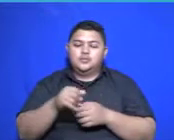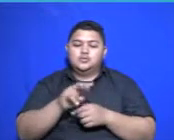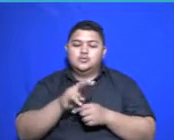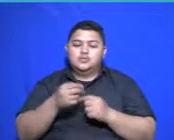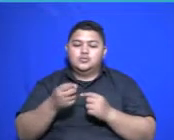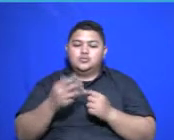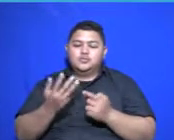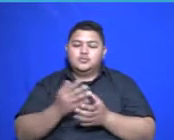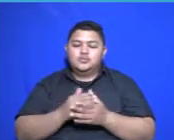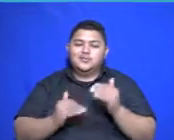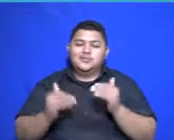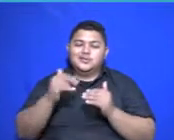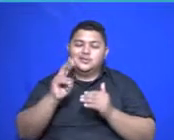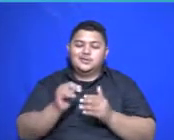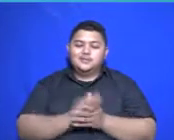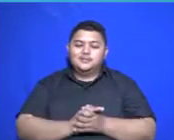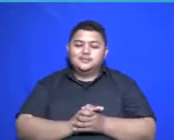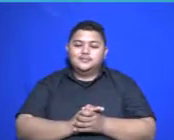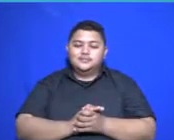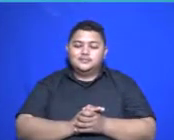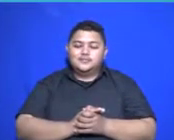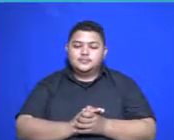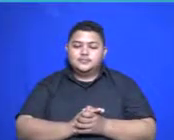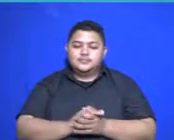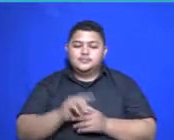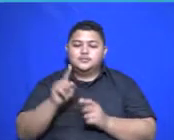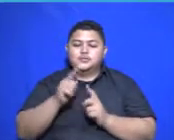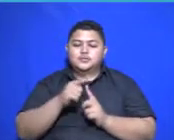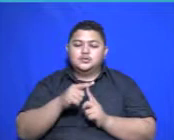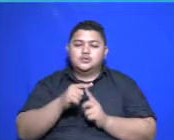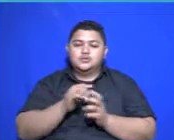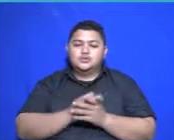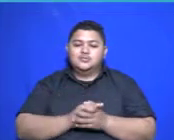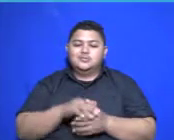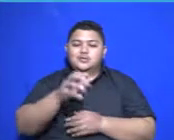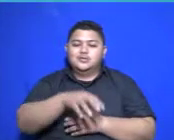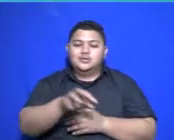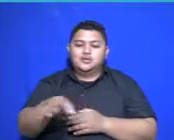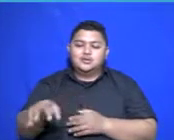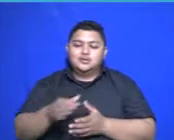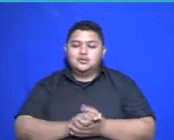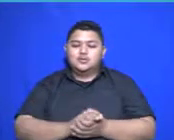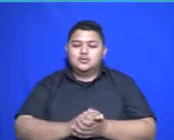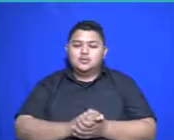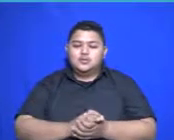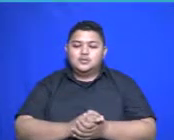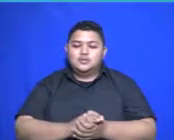2019 bisa naik dari 1 triliun. Dan dana ini sudah berada di daerah dan